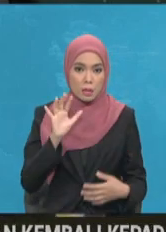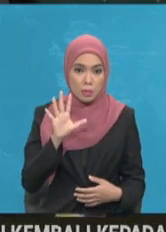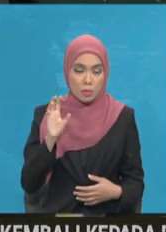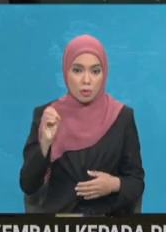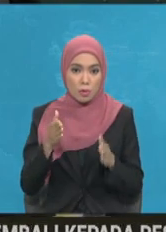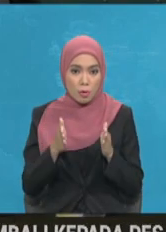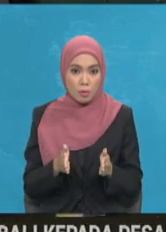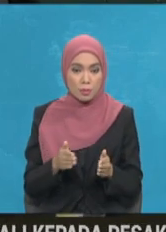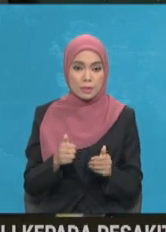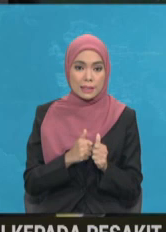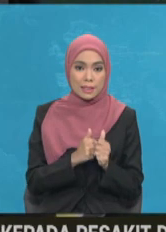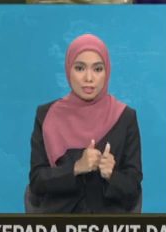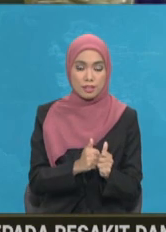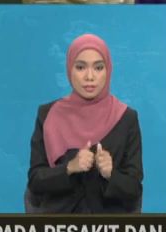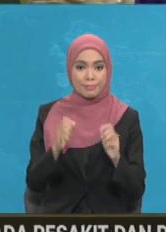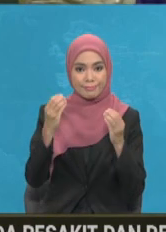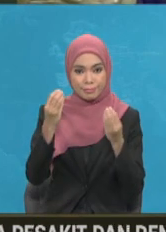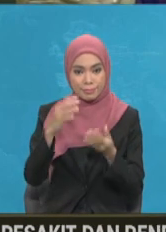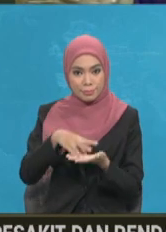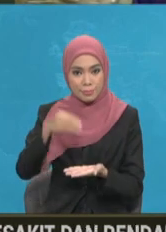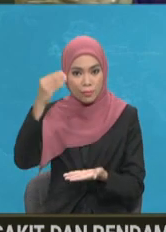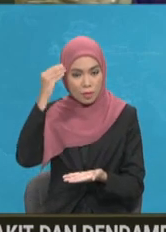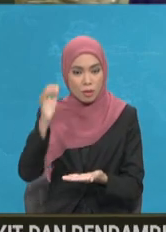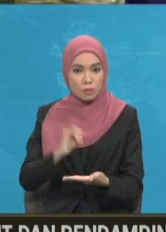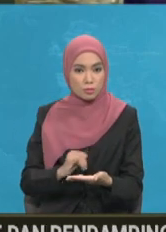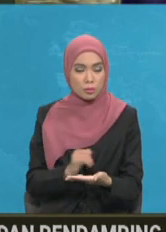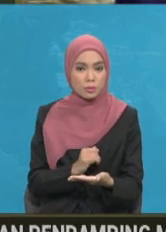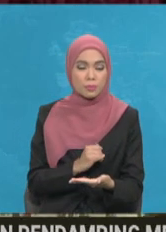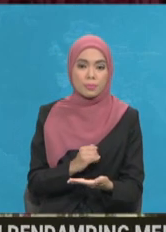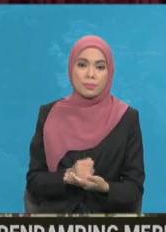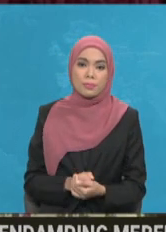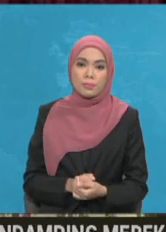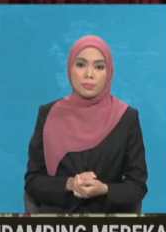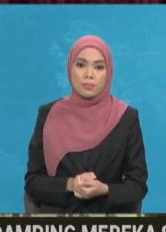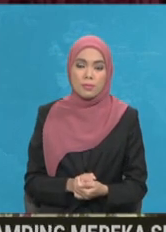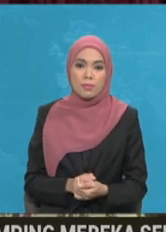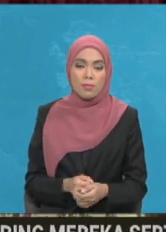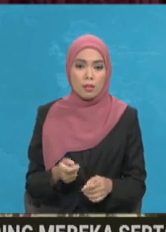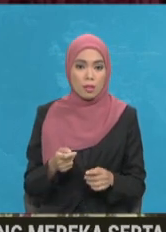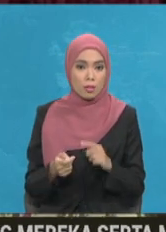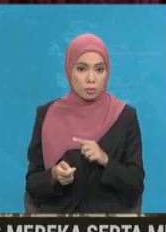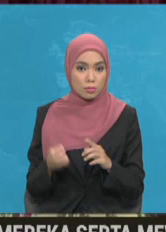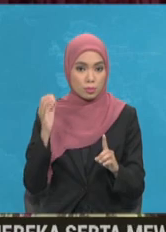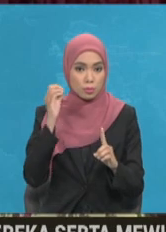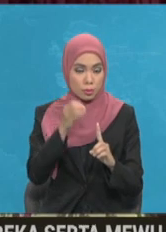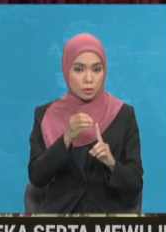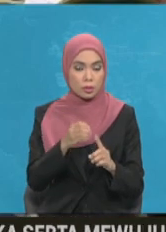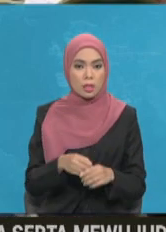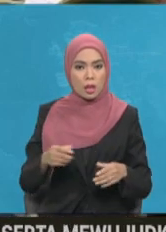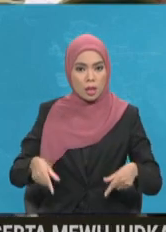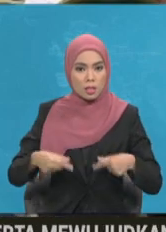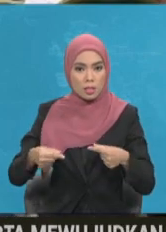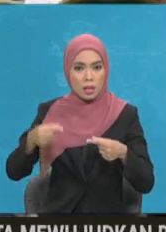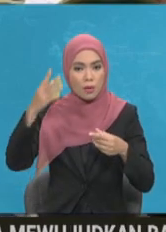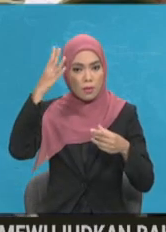penjara dan pelajar Politeknik Brunei dan ibti kampus Sultan Saiful Rizal antara objektif bengkel memberi pengalaman dan